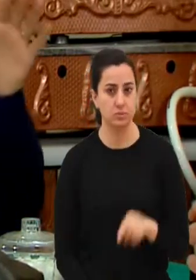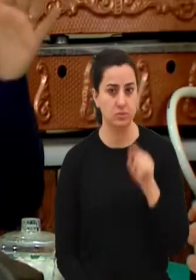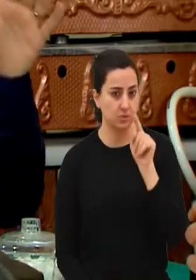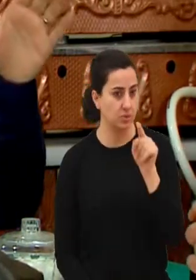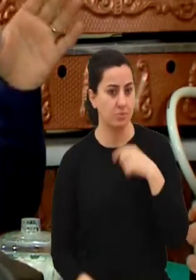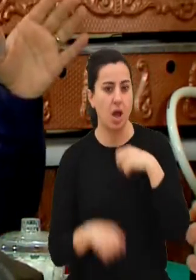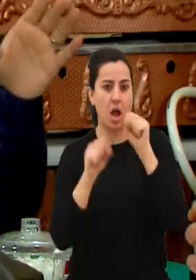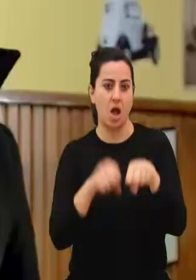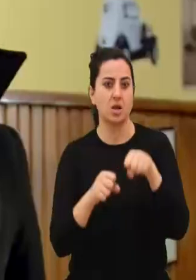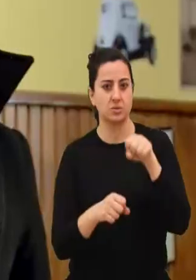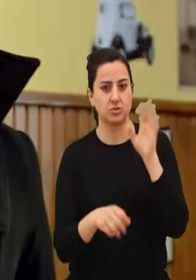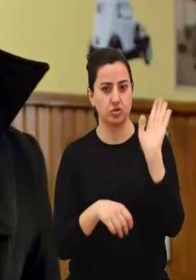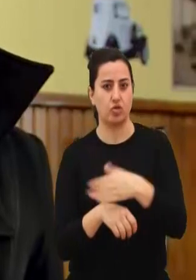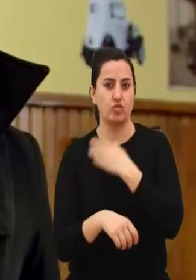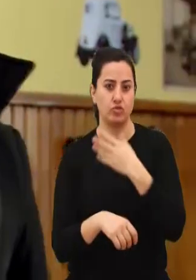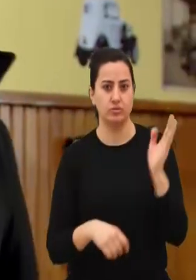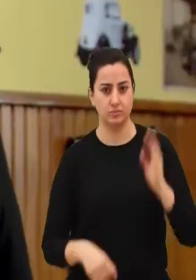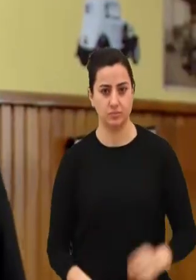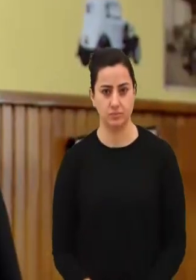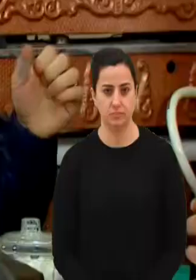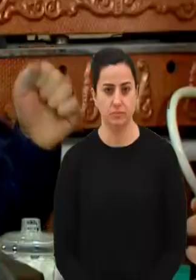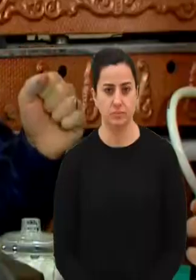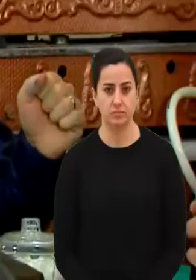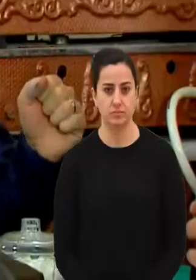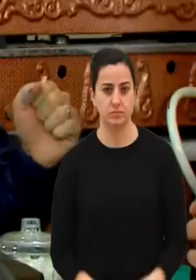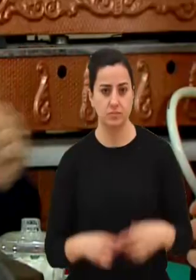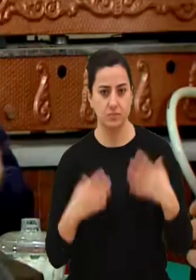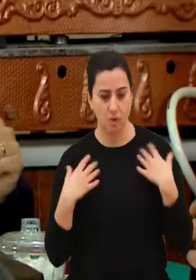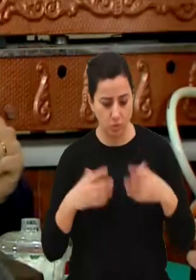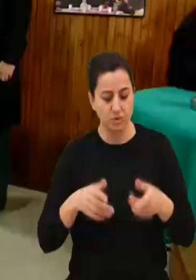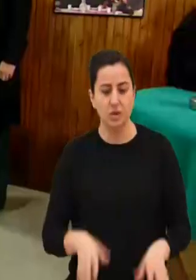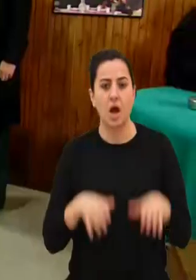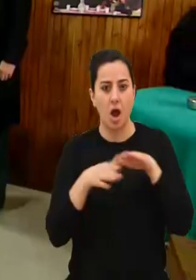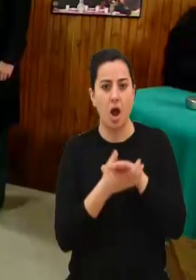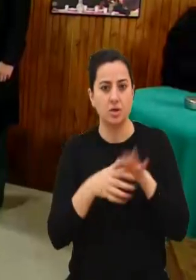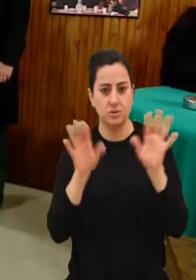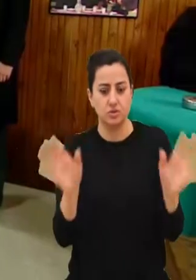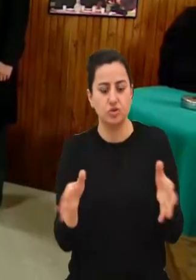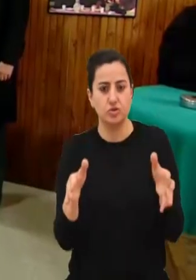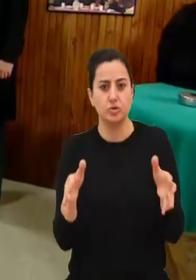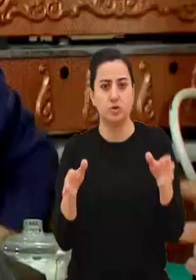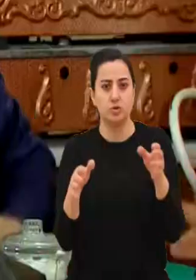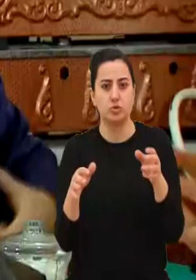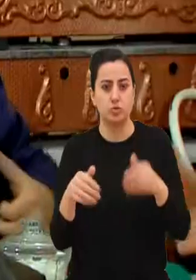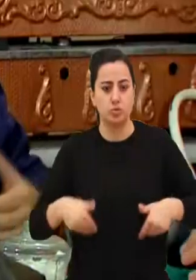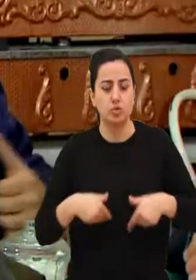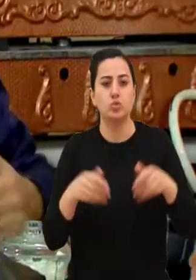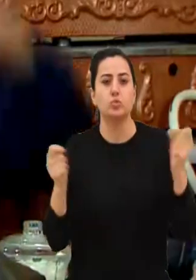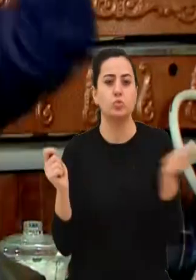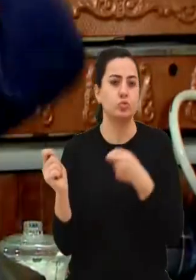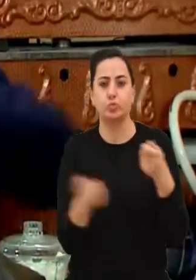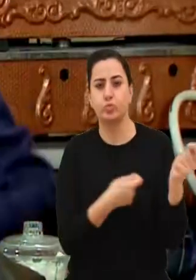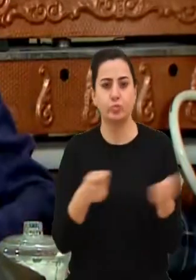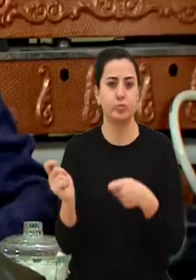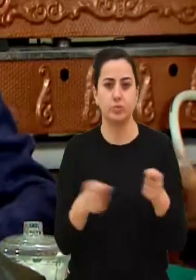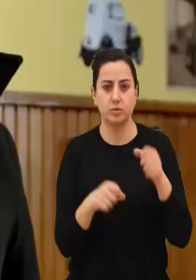senin üstüne binerim at gibi böyle eğersiz, tamam mı? Böyle mahmuzları da takarım ayaklara. Böyle senin var ya böyle böğürlerine böyle vura vura ta